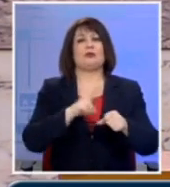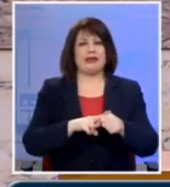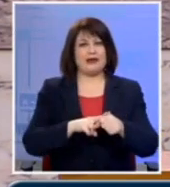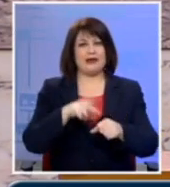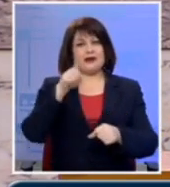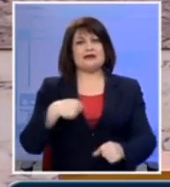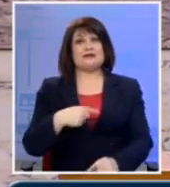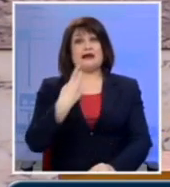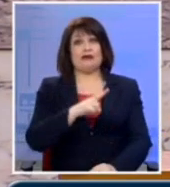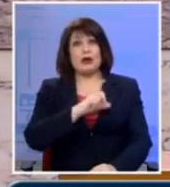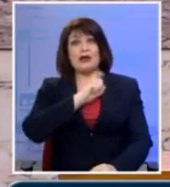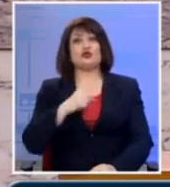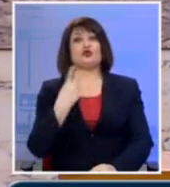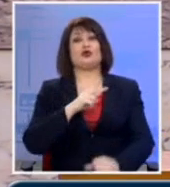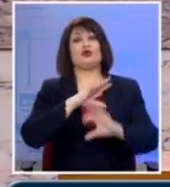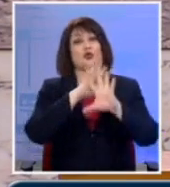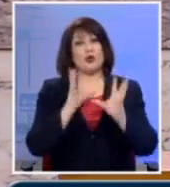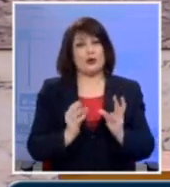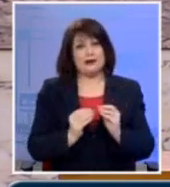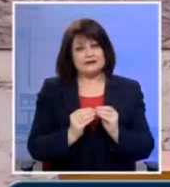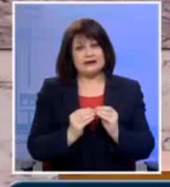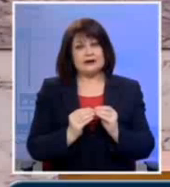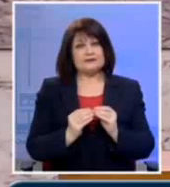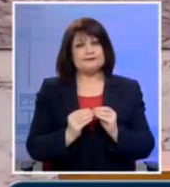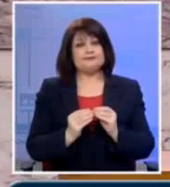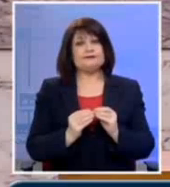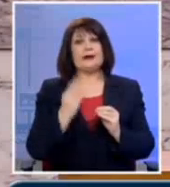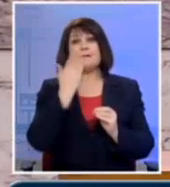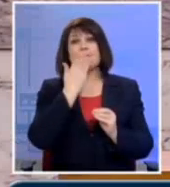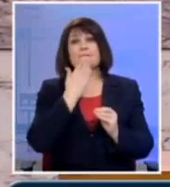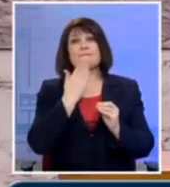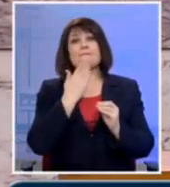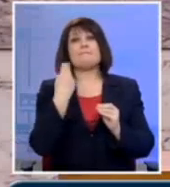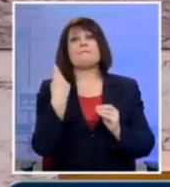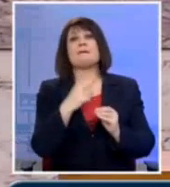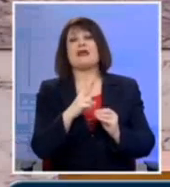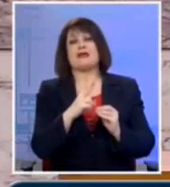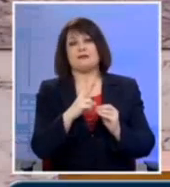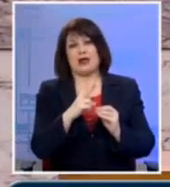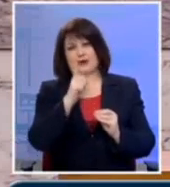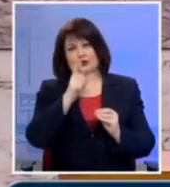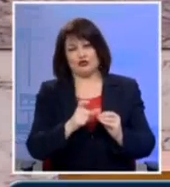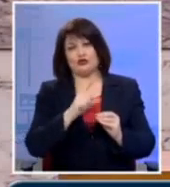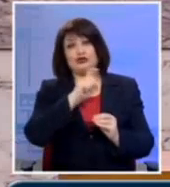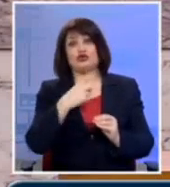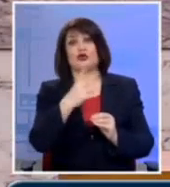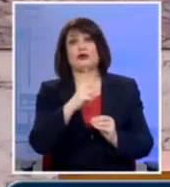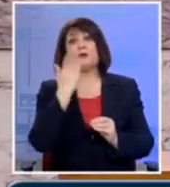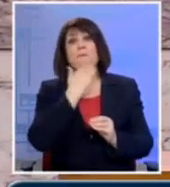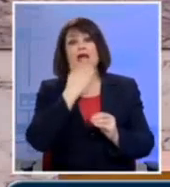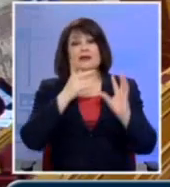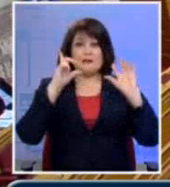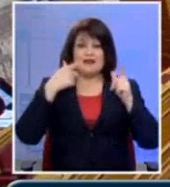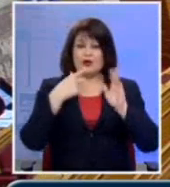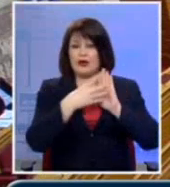τη στάση ζωής του έδωσε μάθημα δημοκρατίας και προσήλωσης